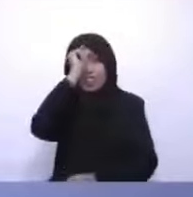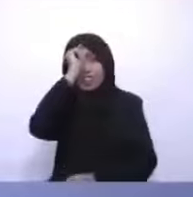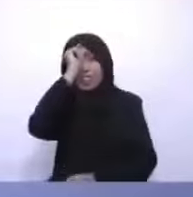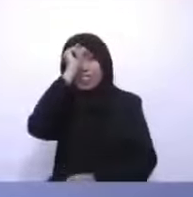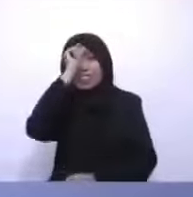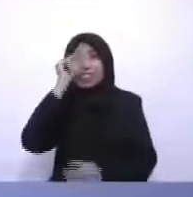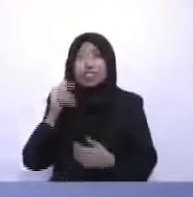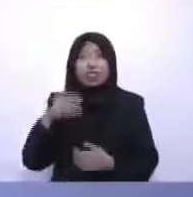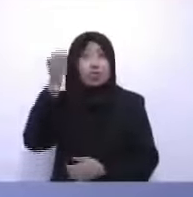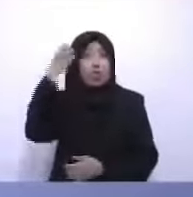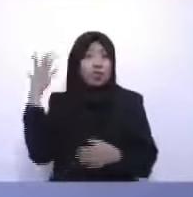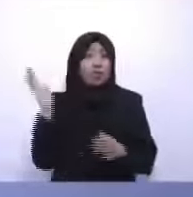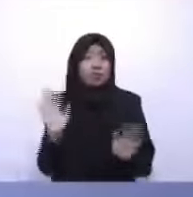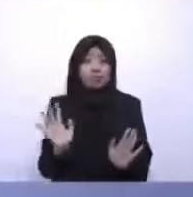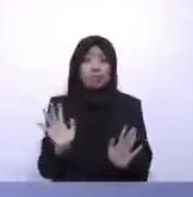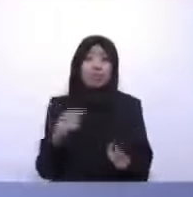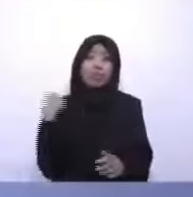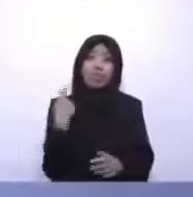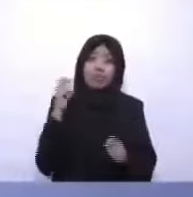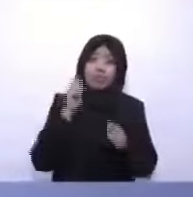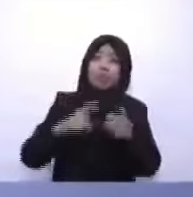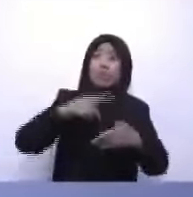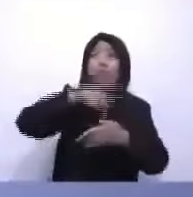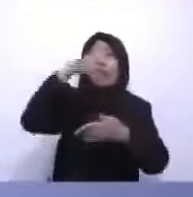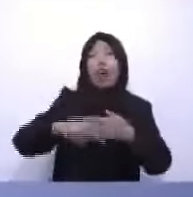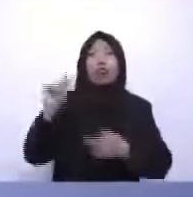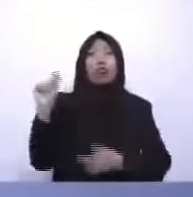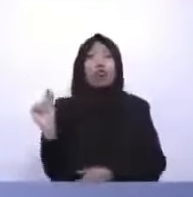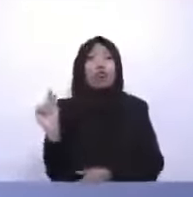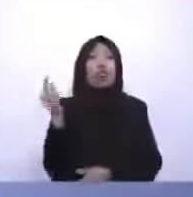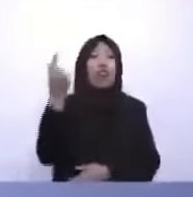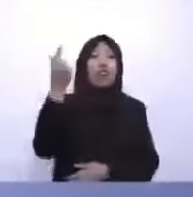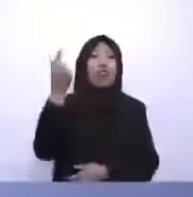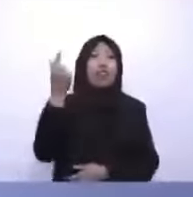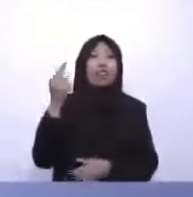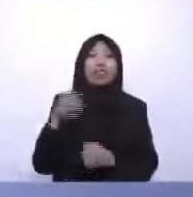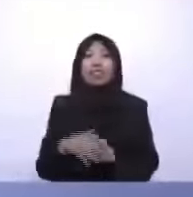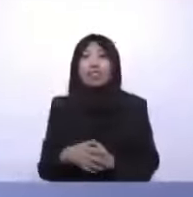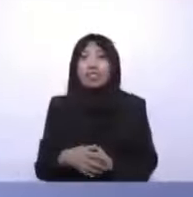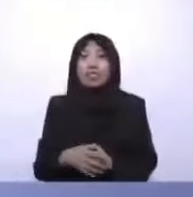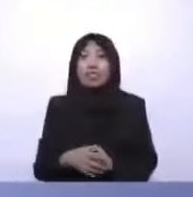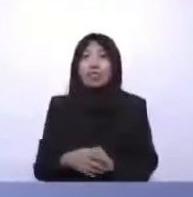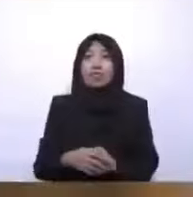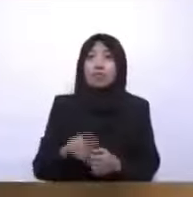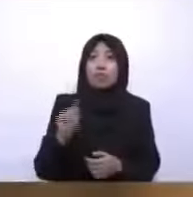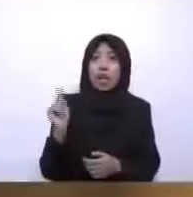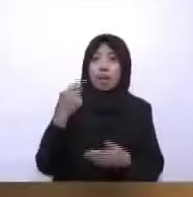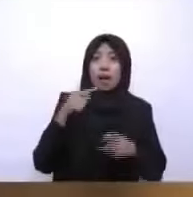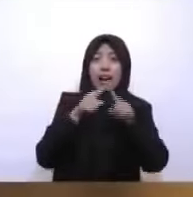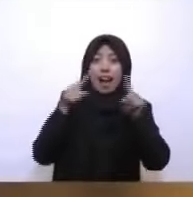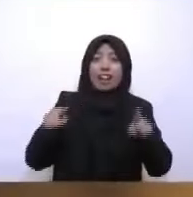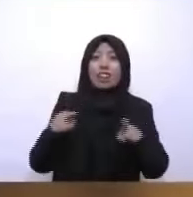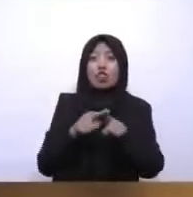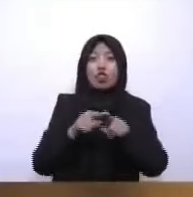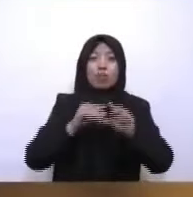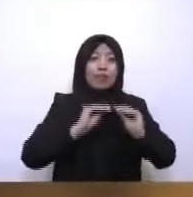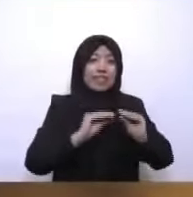dan tidak lupa kami akan menyediakan program-program unggulan. Yang pertama adalah Kartu Pendidikan